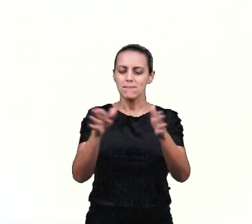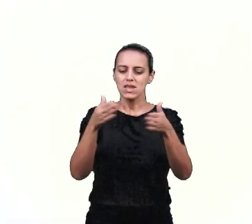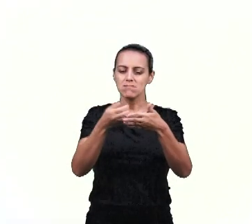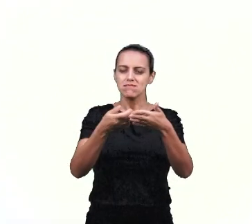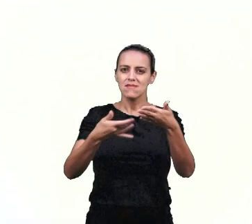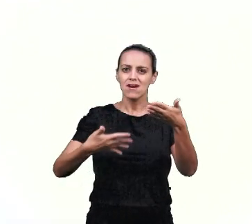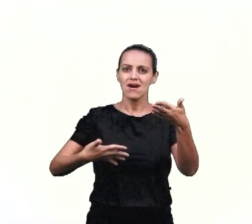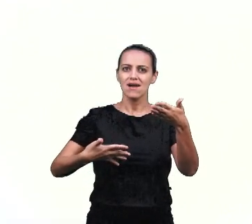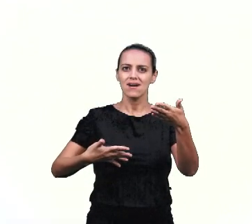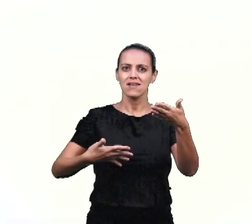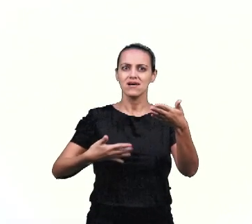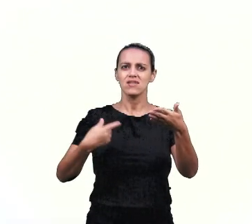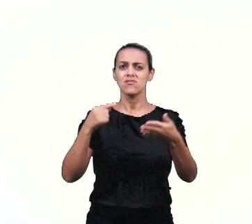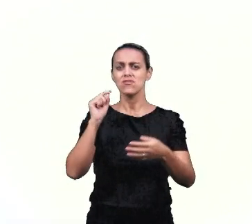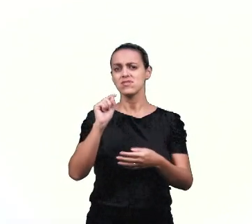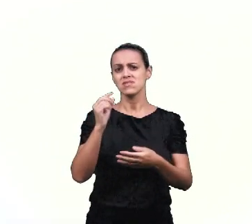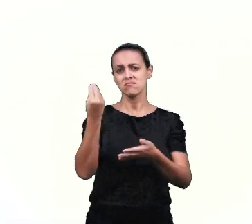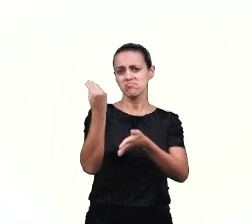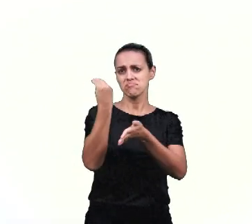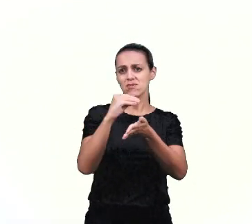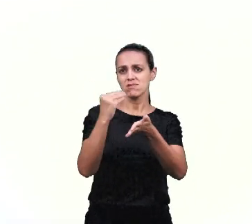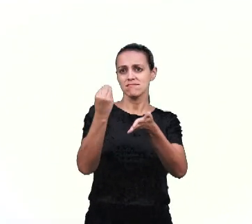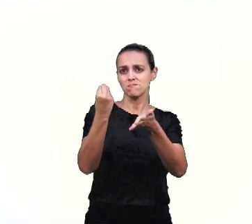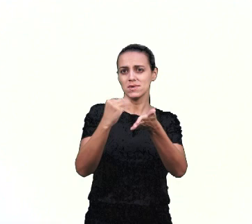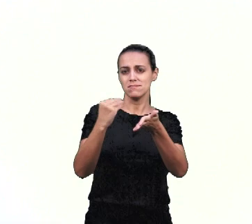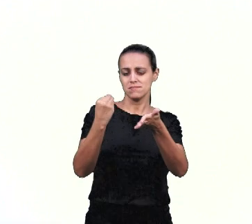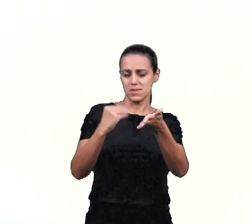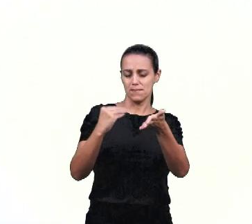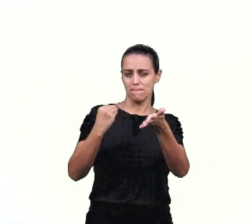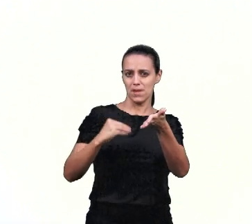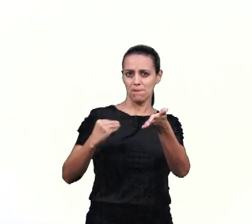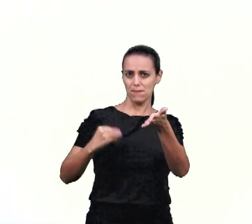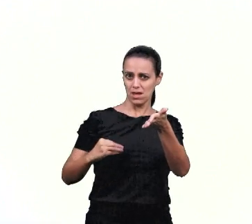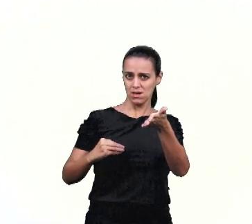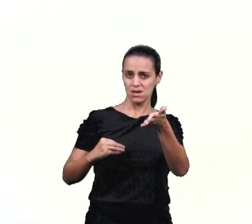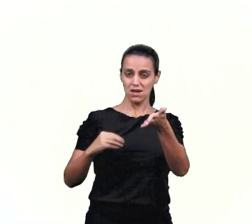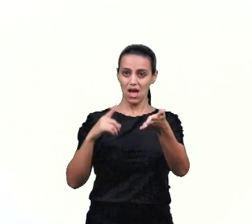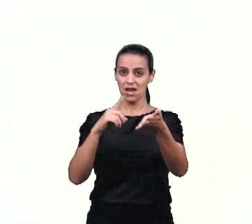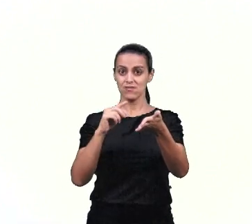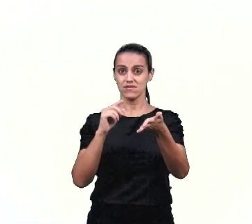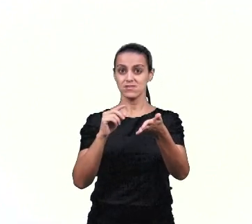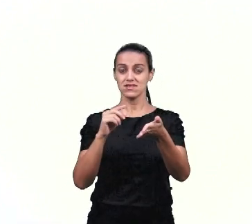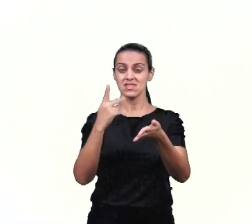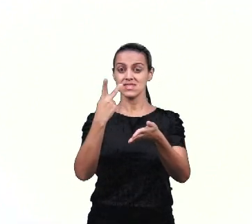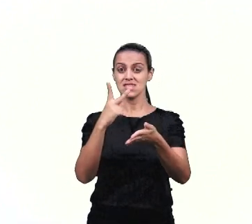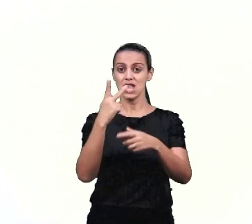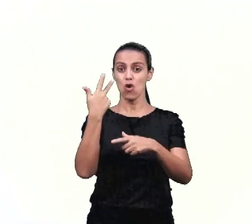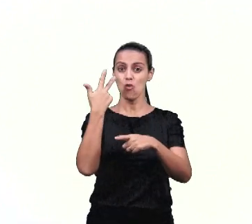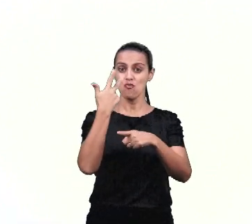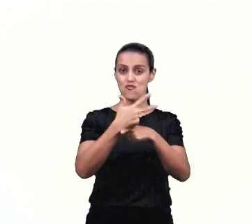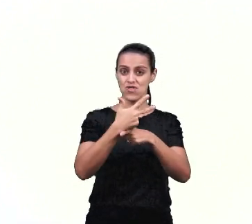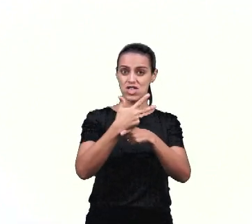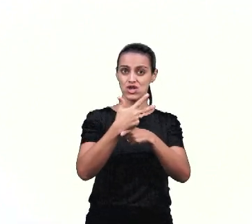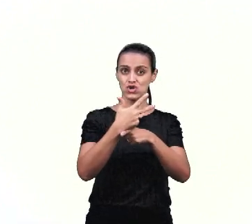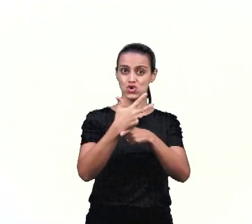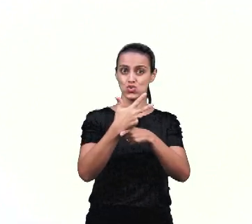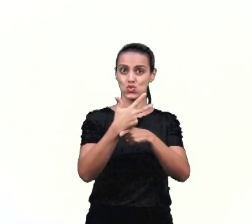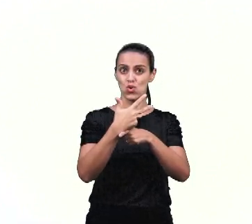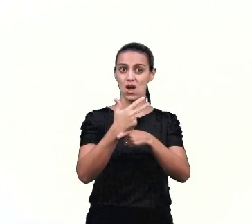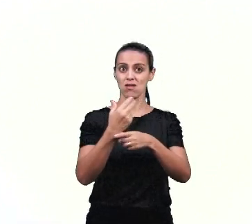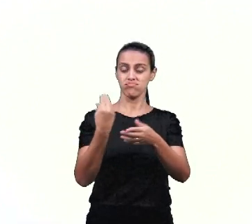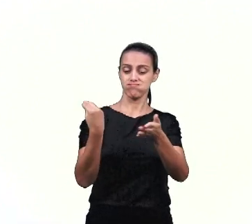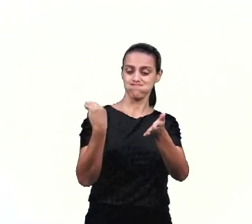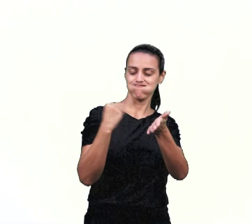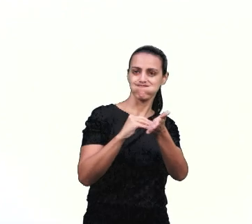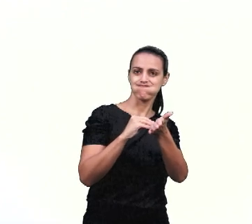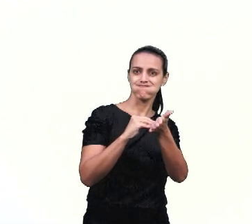formulaire. Vous allez remplir les informations. Et vous allez annexer la vidéo. Okay, voilà,